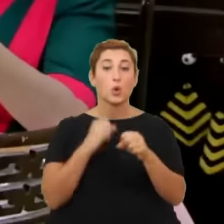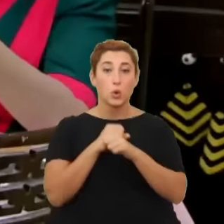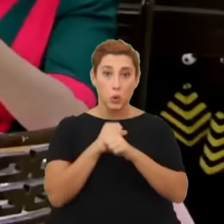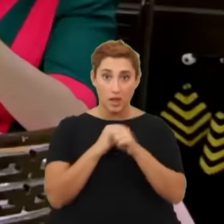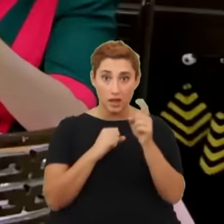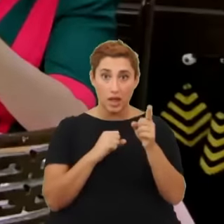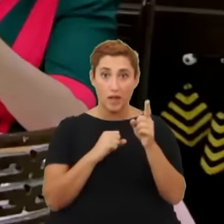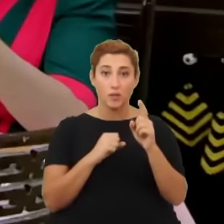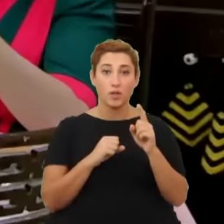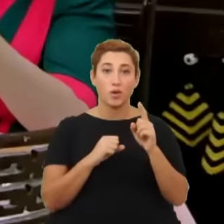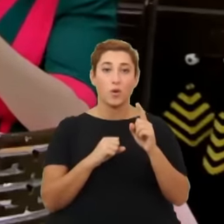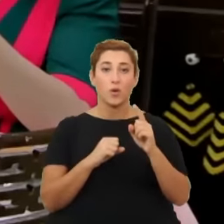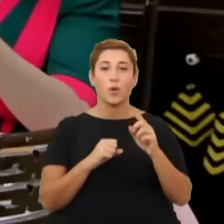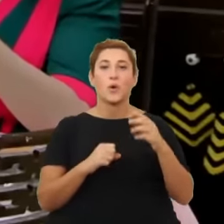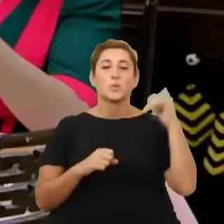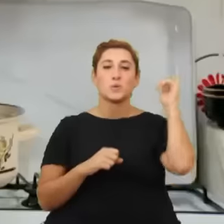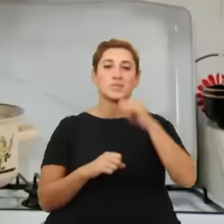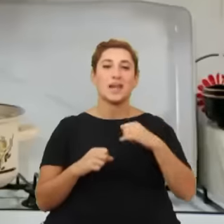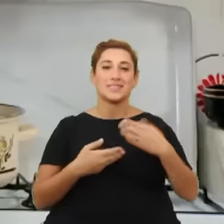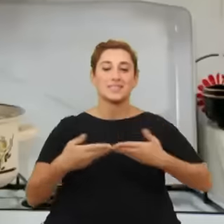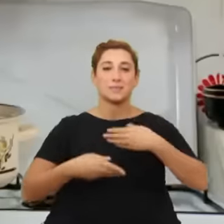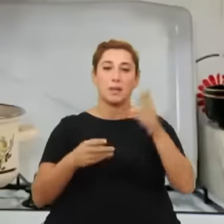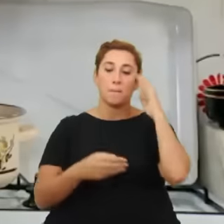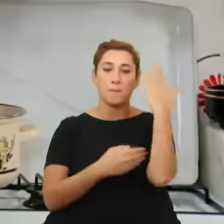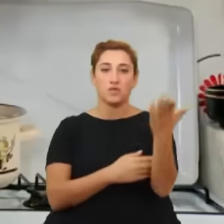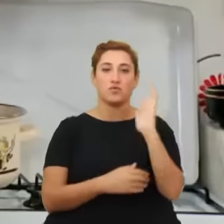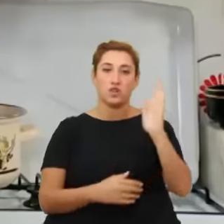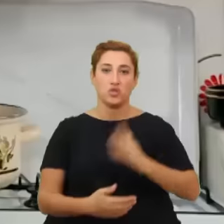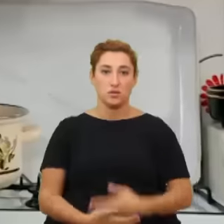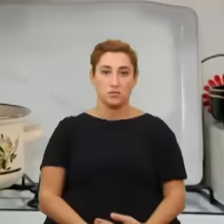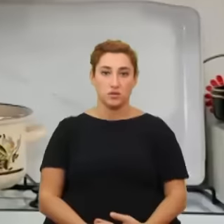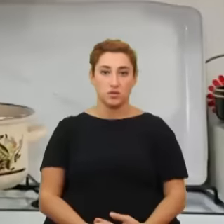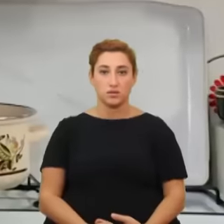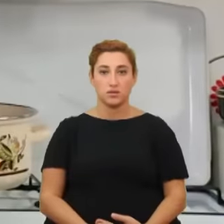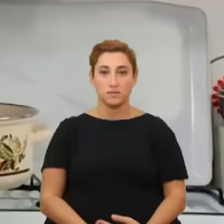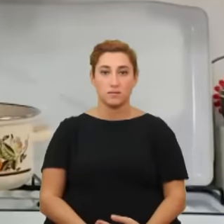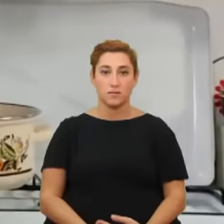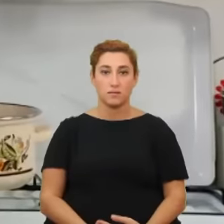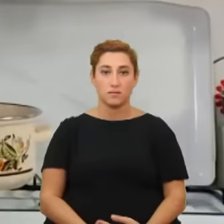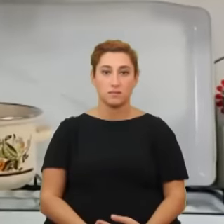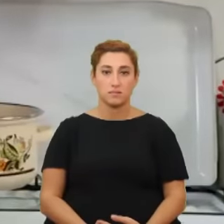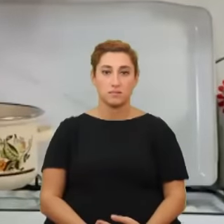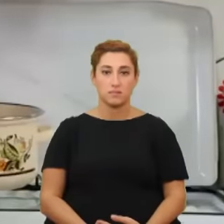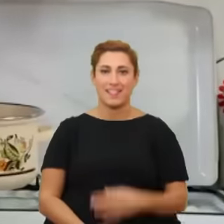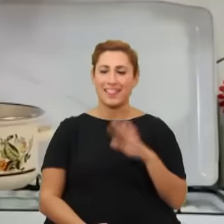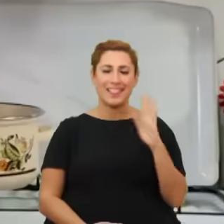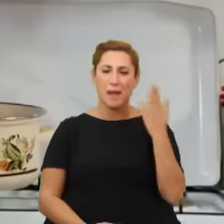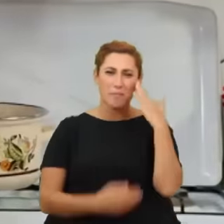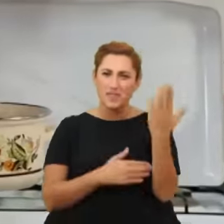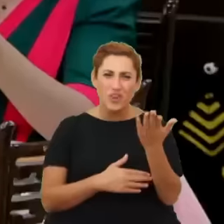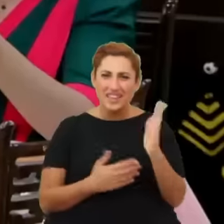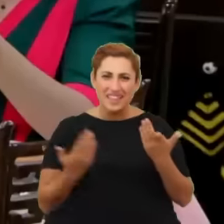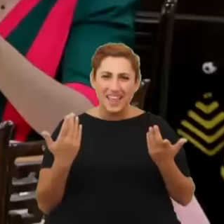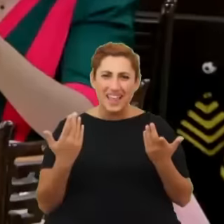Gülden hostesliğe başvuracakmış. Rukiye, nasıl diye Nazlılara döndü. Neye